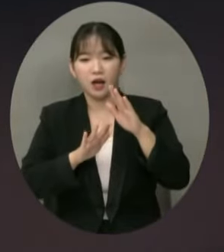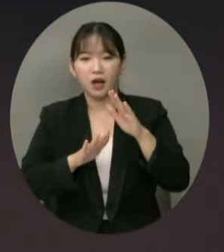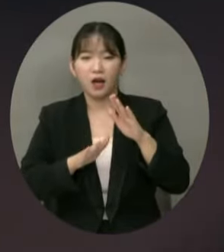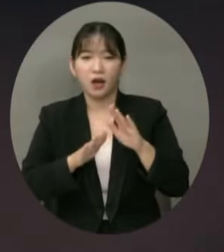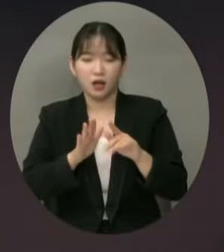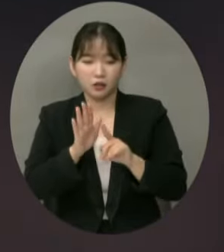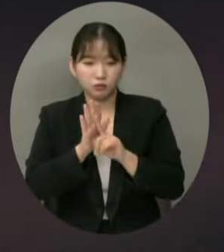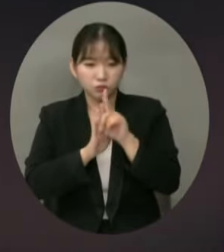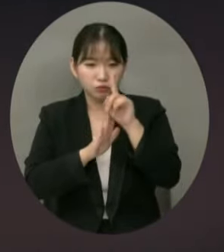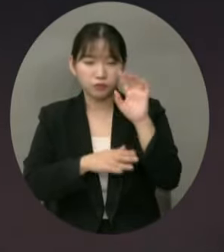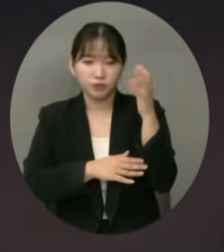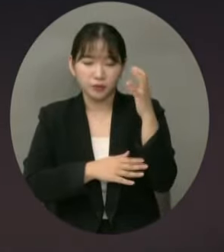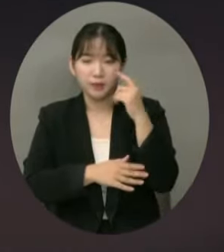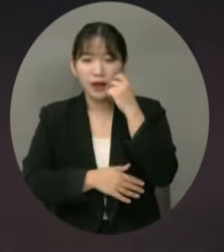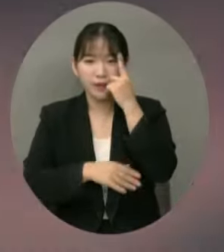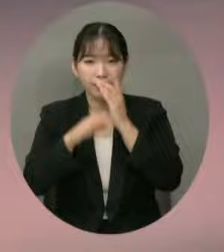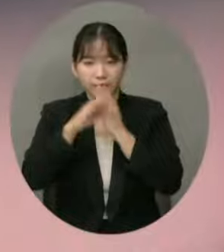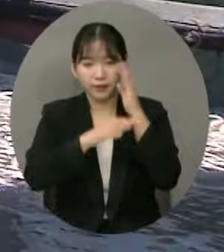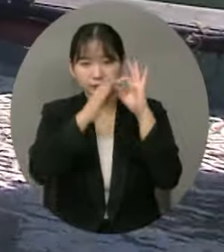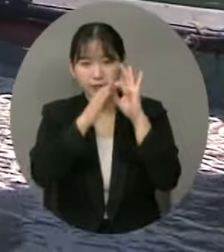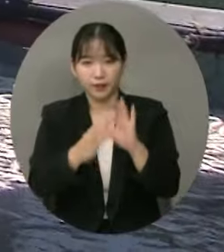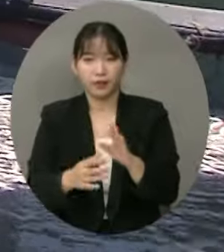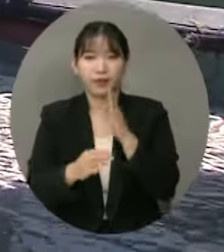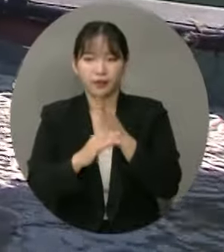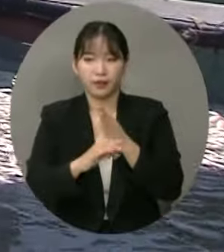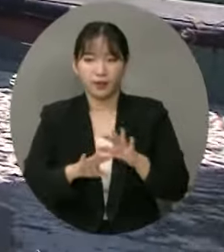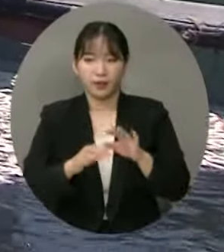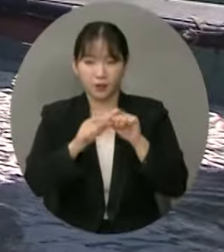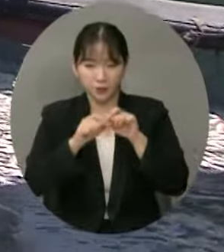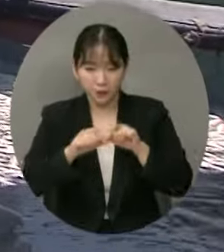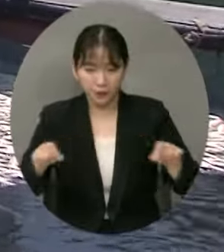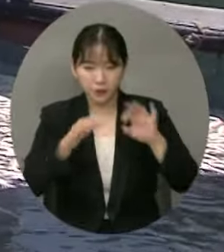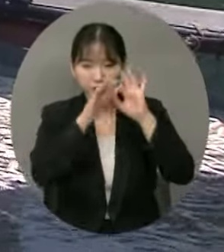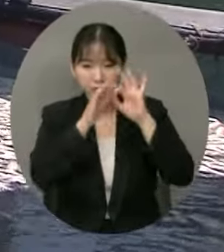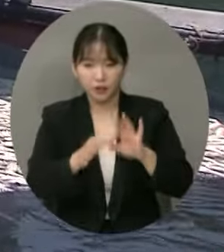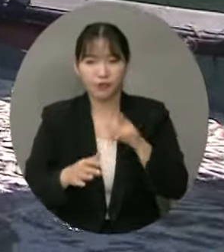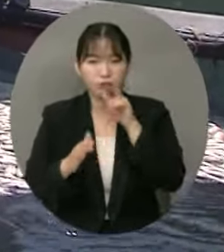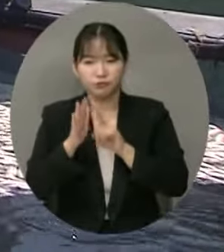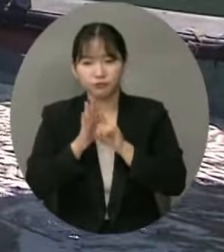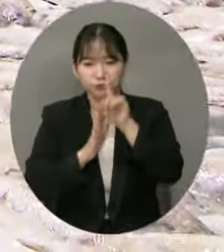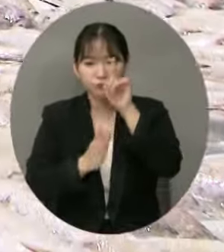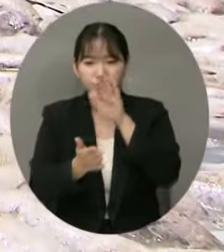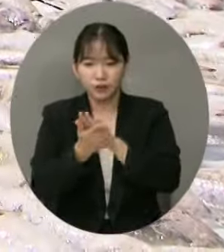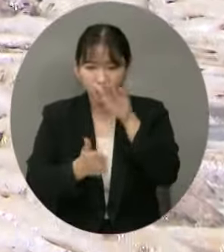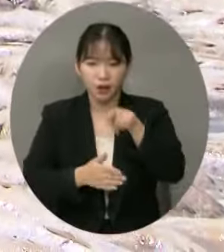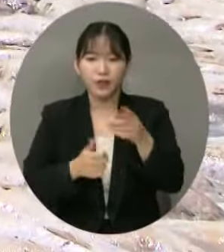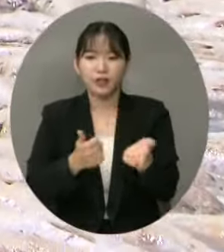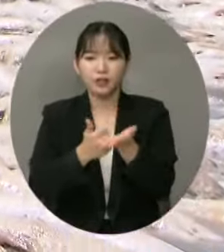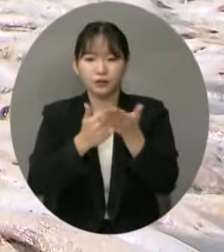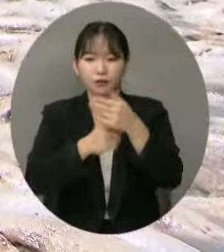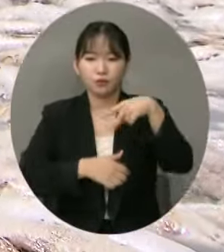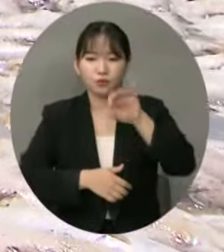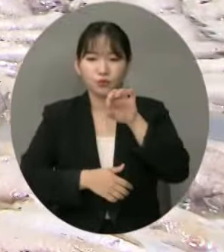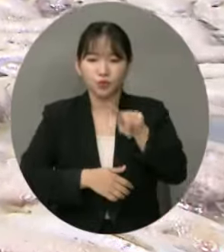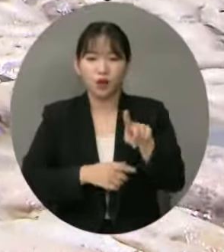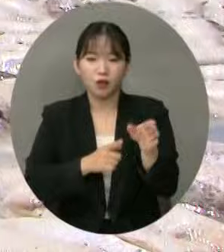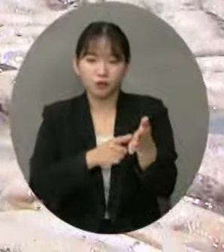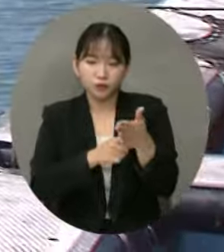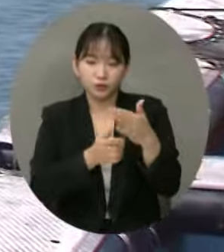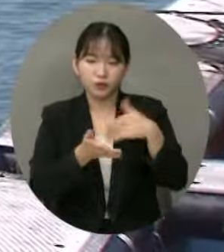경보가 한달 넘 이어지고 있습니다 오랫동안 이어진 고수온에이 양식장의 숭어 30%